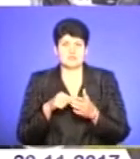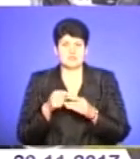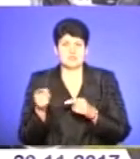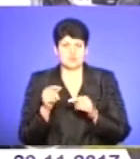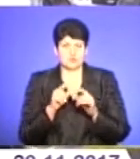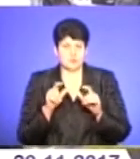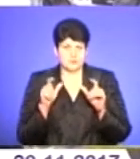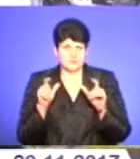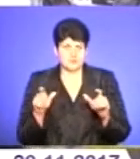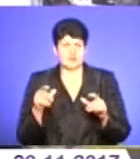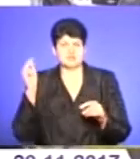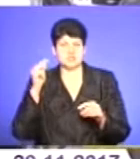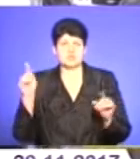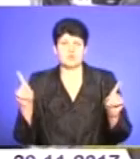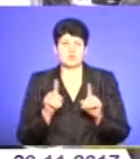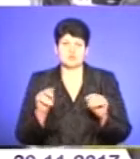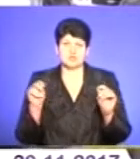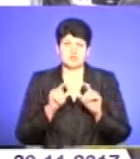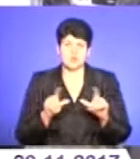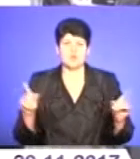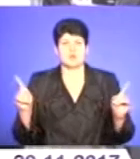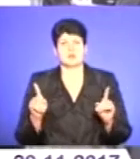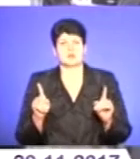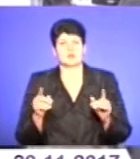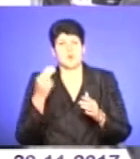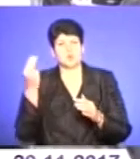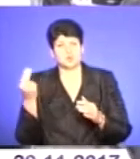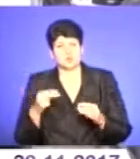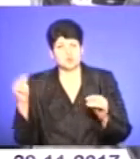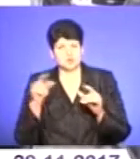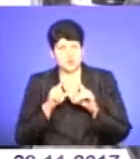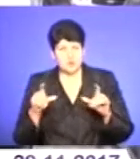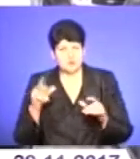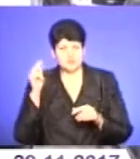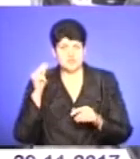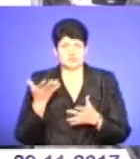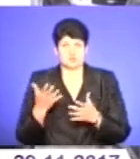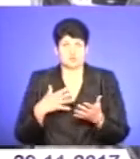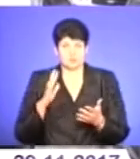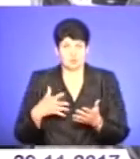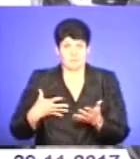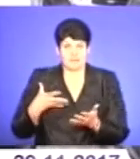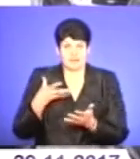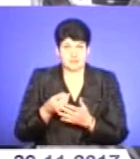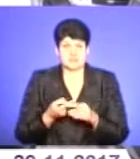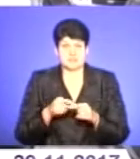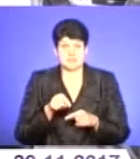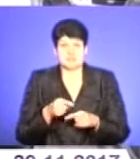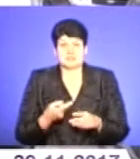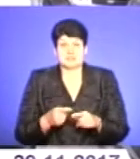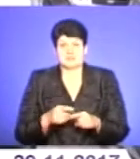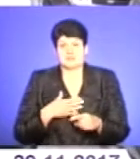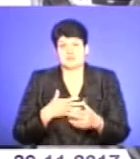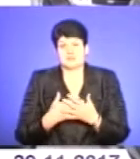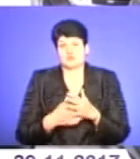Тернополя, навчаються в музичних школах, художніх школах, якщо ми будемо за них сплачувати цю плату, це вийде нам, напевно, що